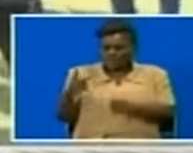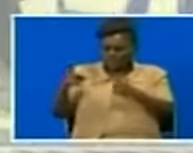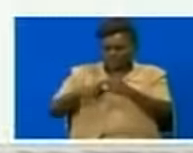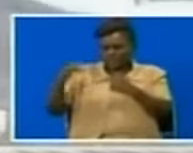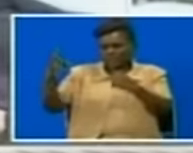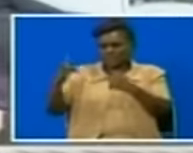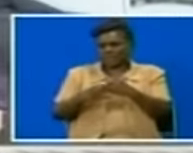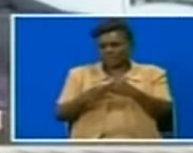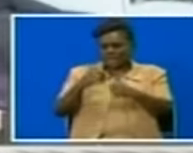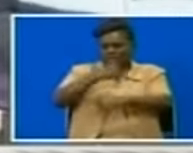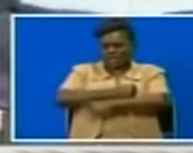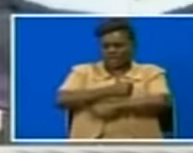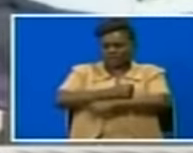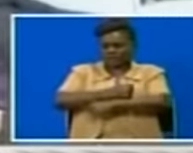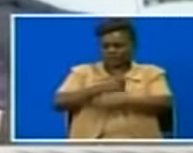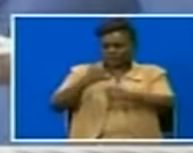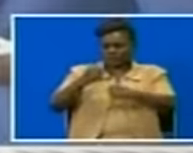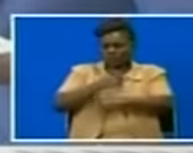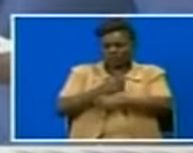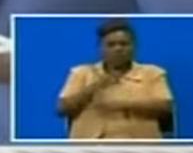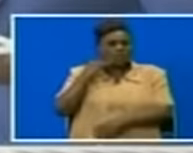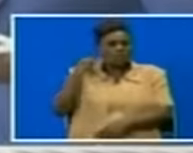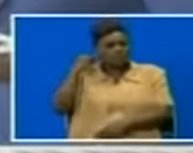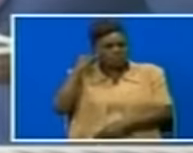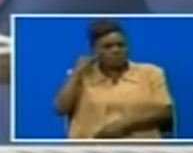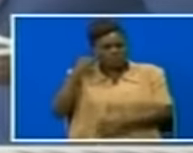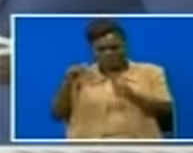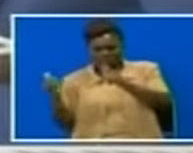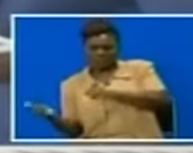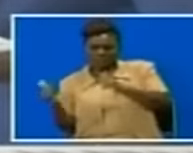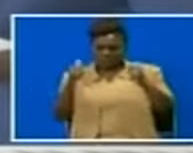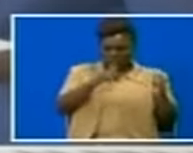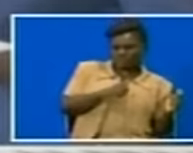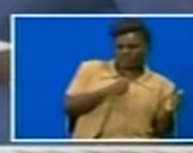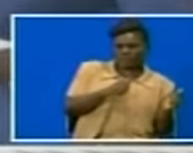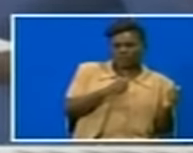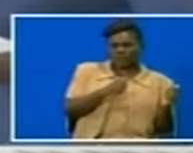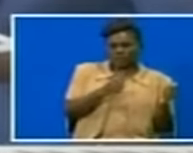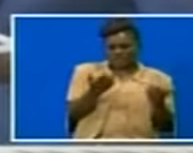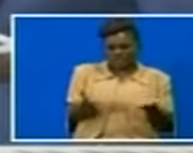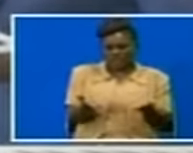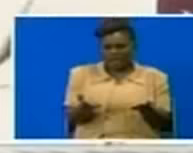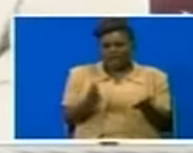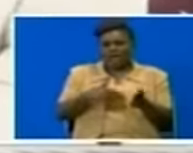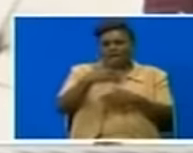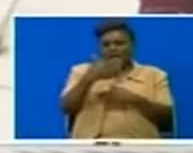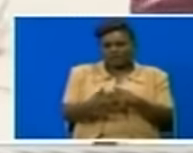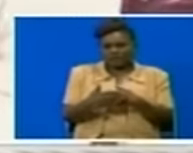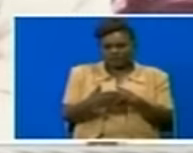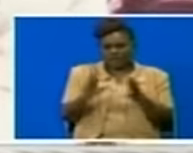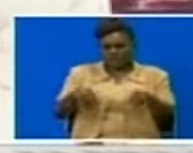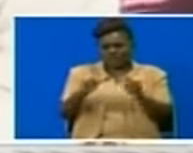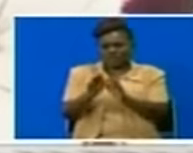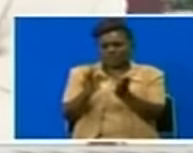kutoka shule nane za kaunti za Nakuru na Baringo walibatizwa katika kidimbwi cha taasisi hiyo. Baadaye Moi aliwakabidhi